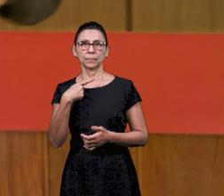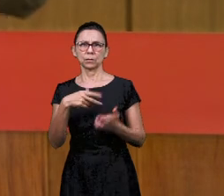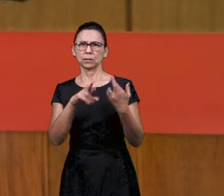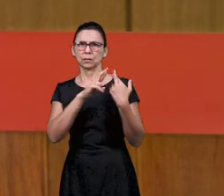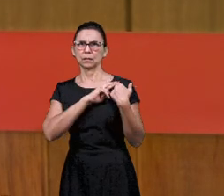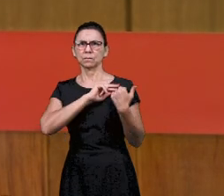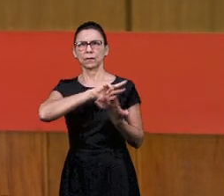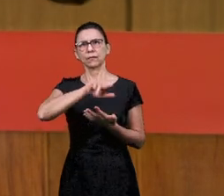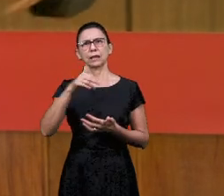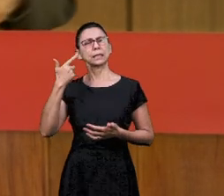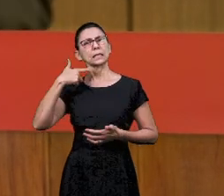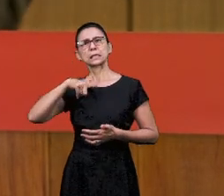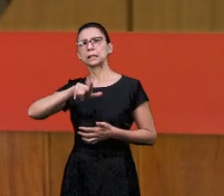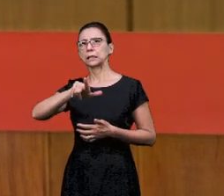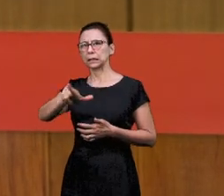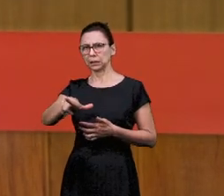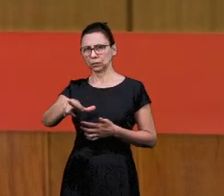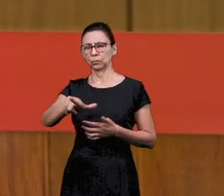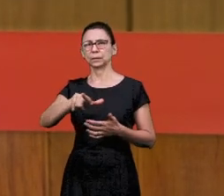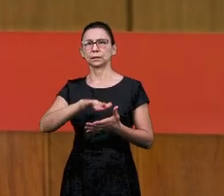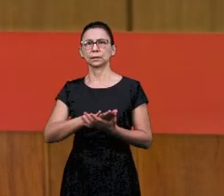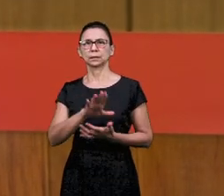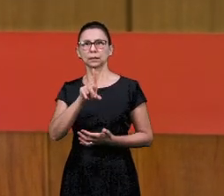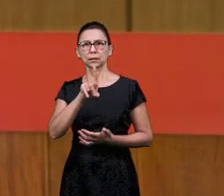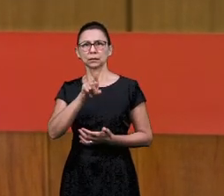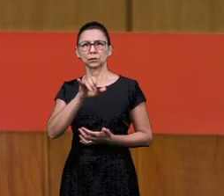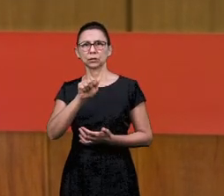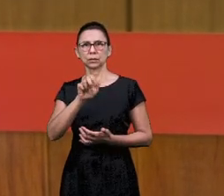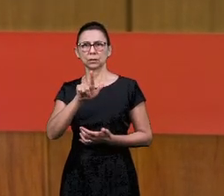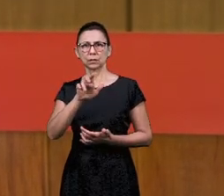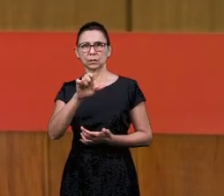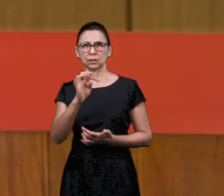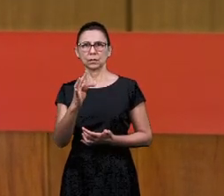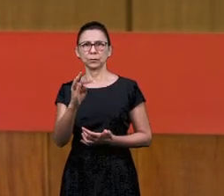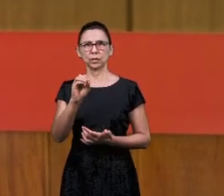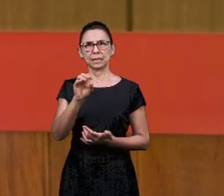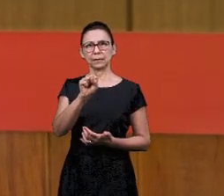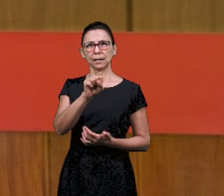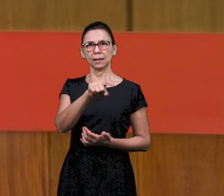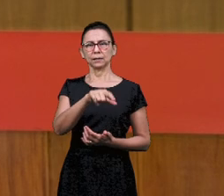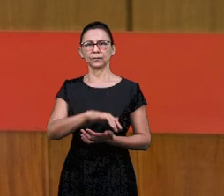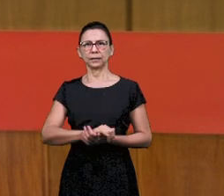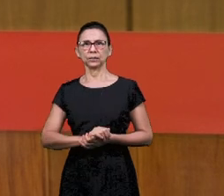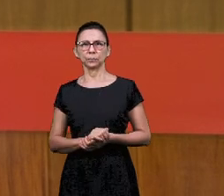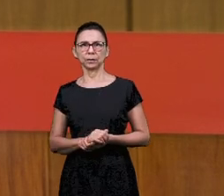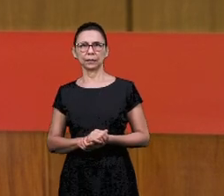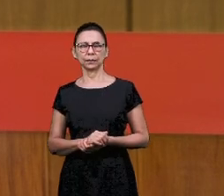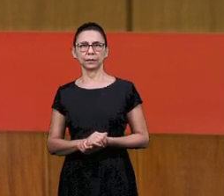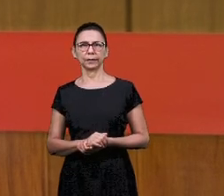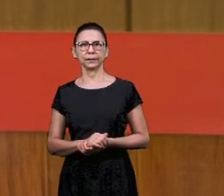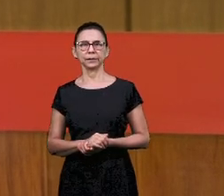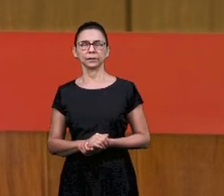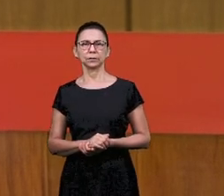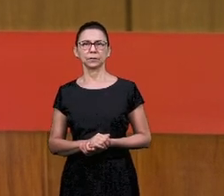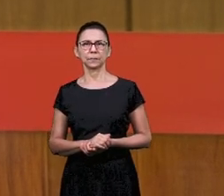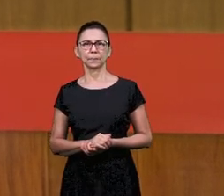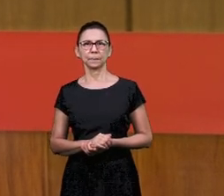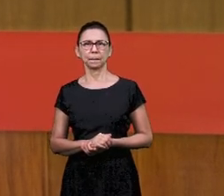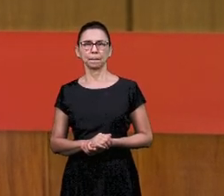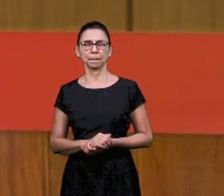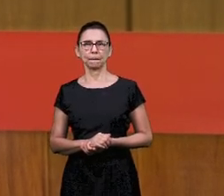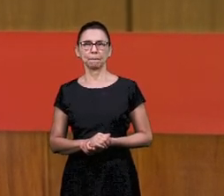français, anglais et après d'autres dialectes de l'Afrique. Mes frères et sœurs, chaque